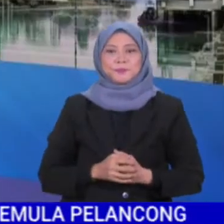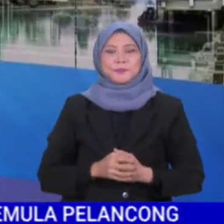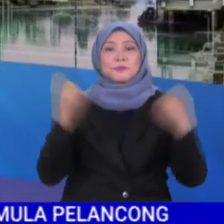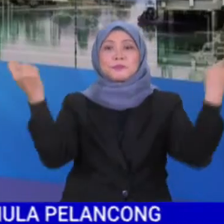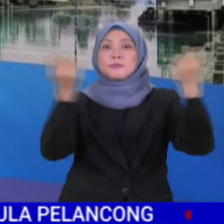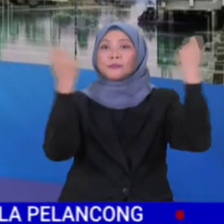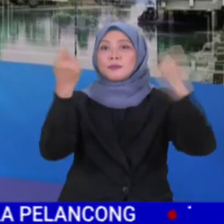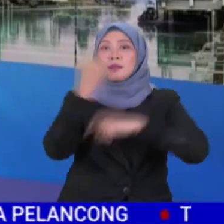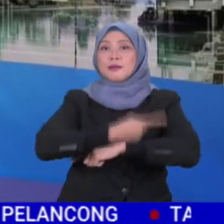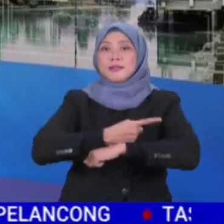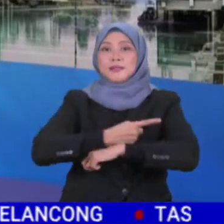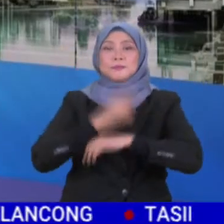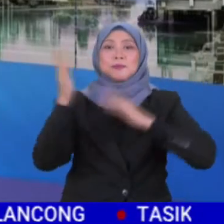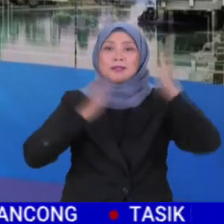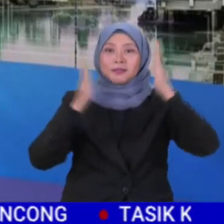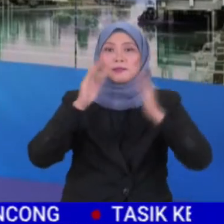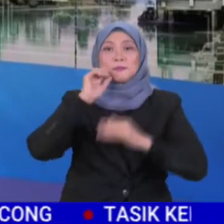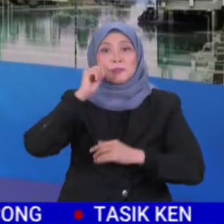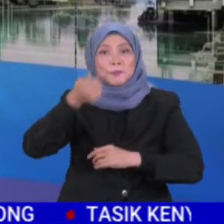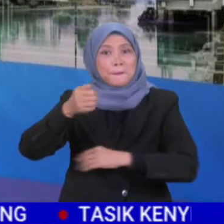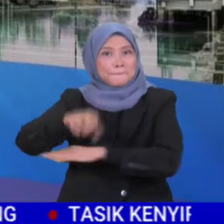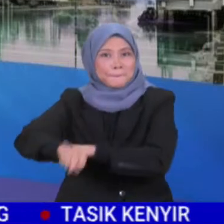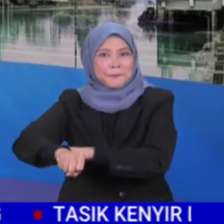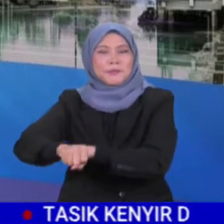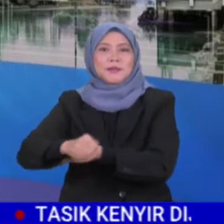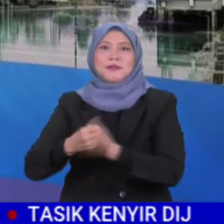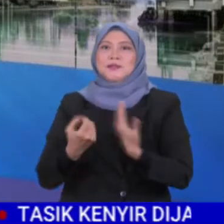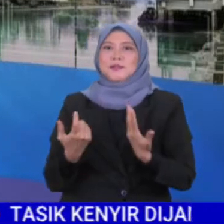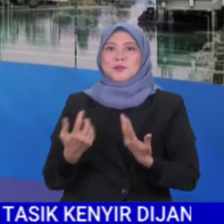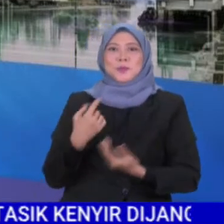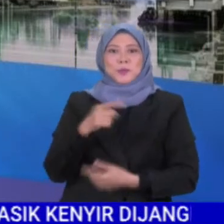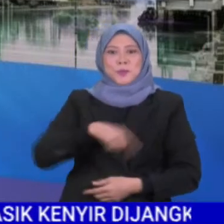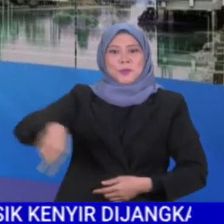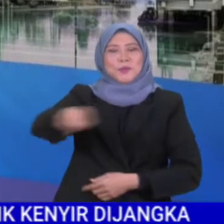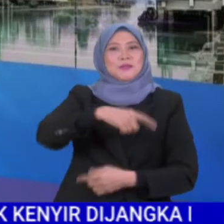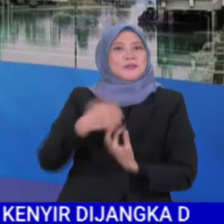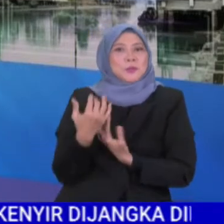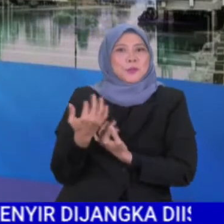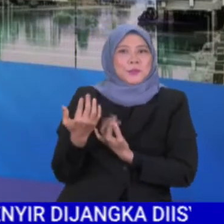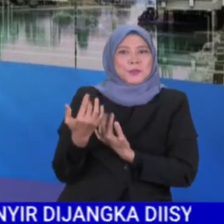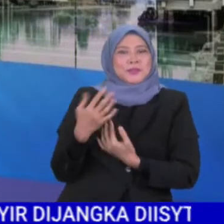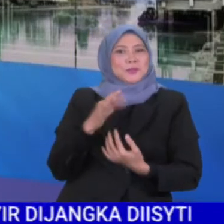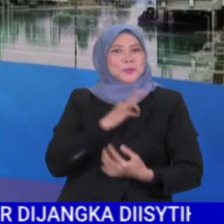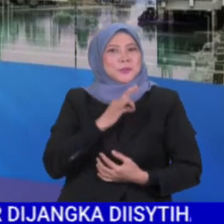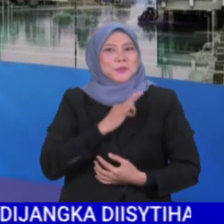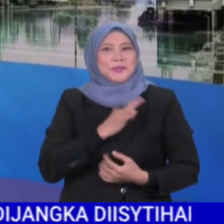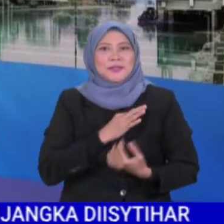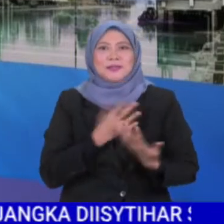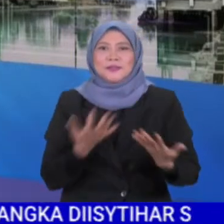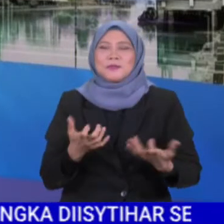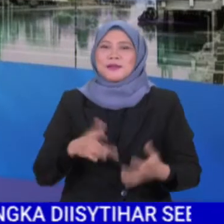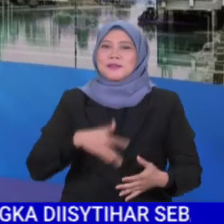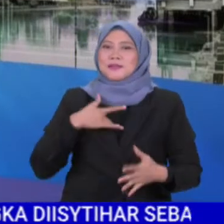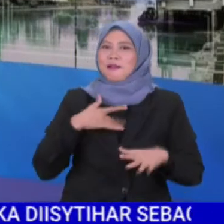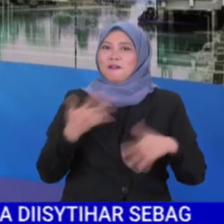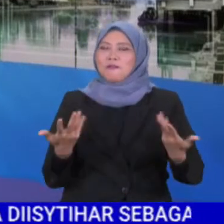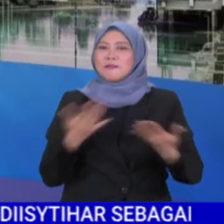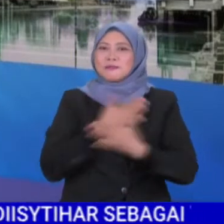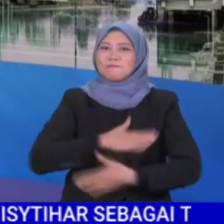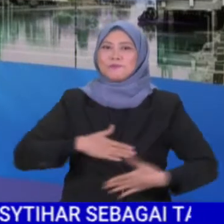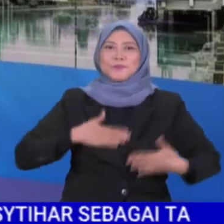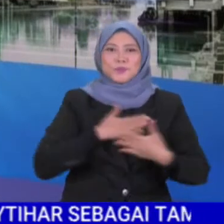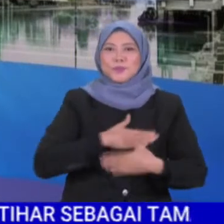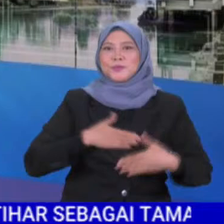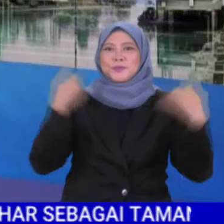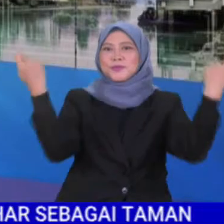Sambutan Hari Malaysia malam esok pastinya sangat dinantikan. Rata-rata tidak sabar untuk merasai sendiri kemeriahan